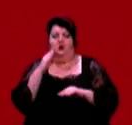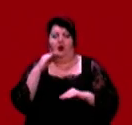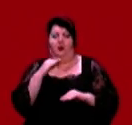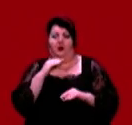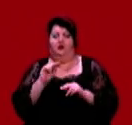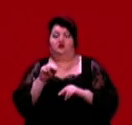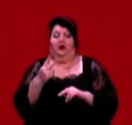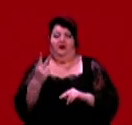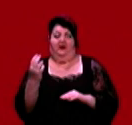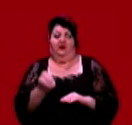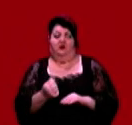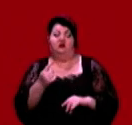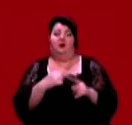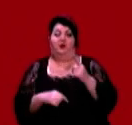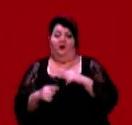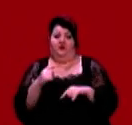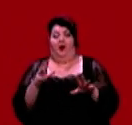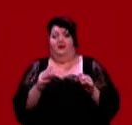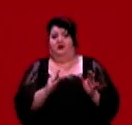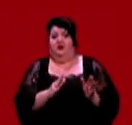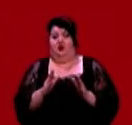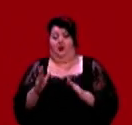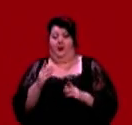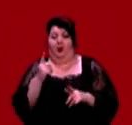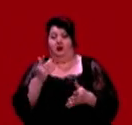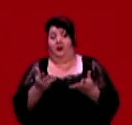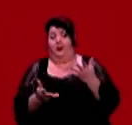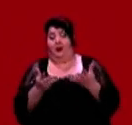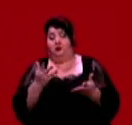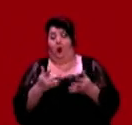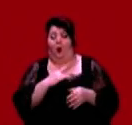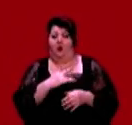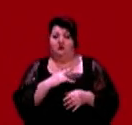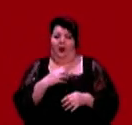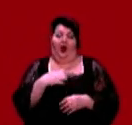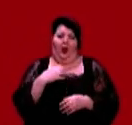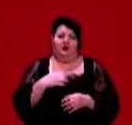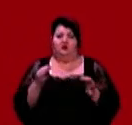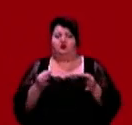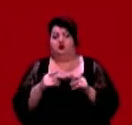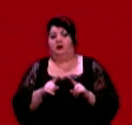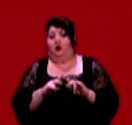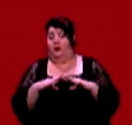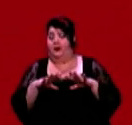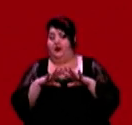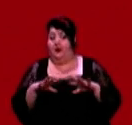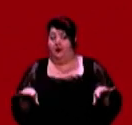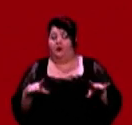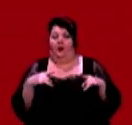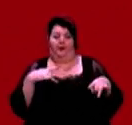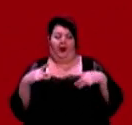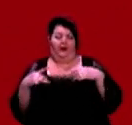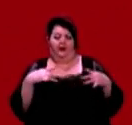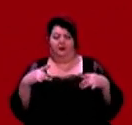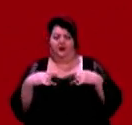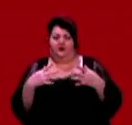приїхали, тобто все якби нормально, ніяких підозр, ніякого кашлю, нічого в мене такого не було, але перестрахувалися.